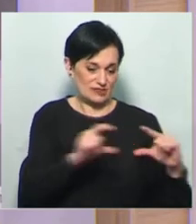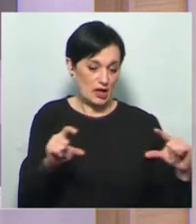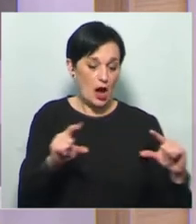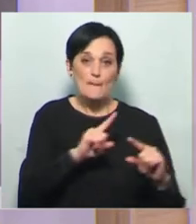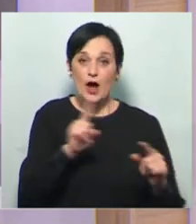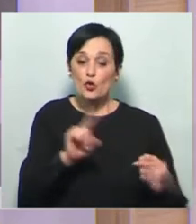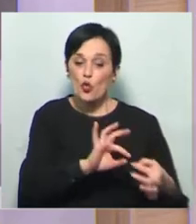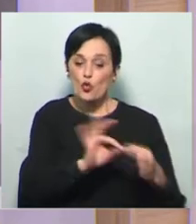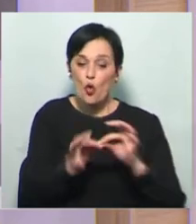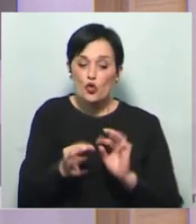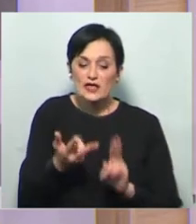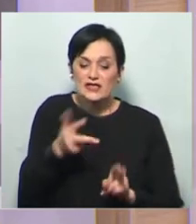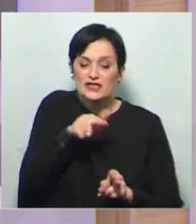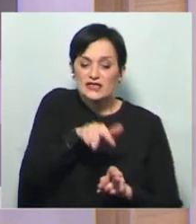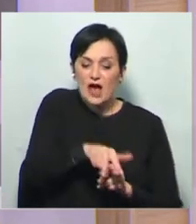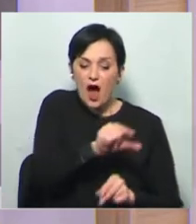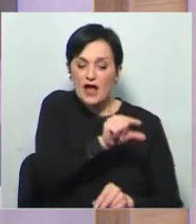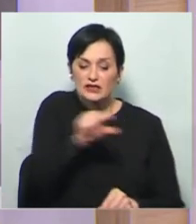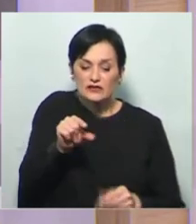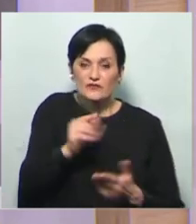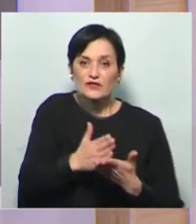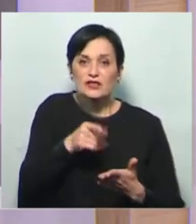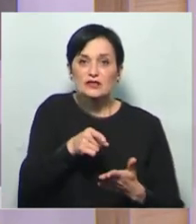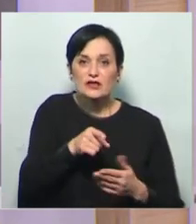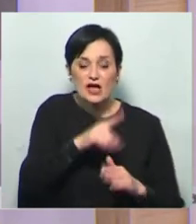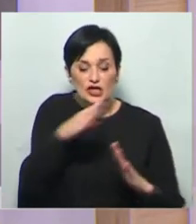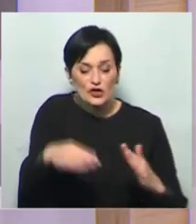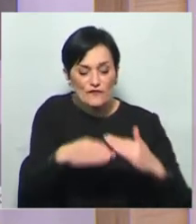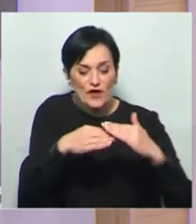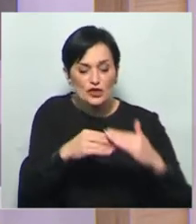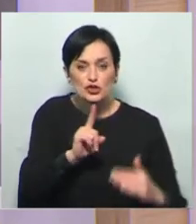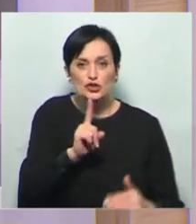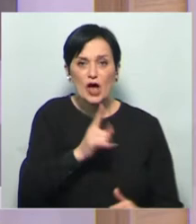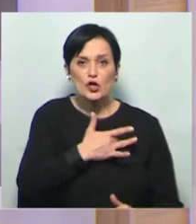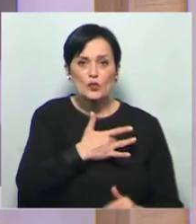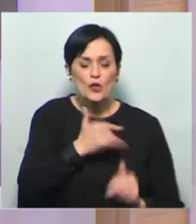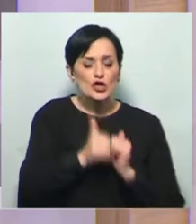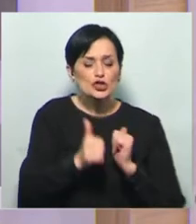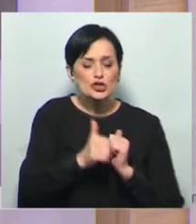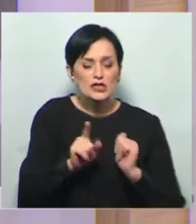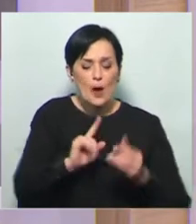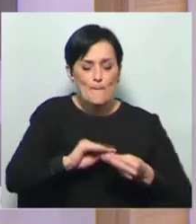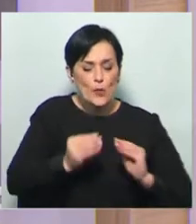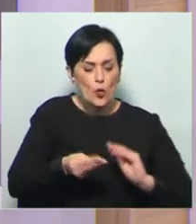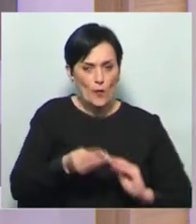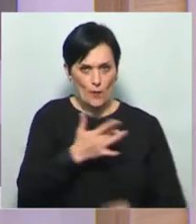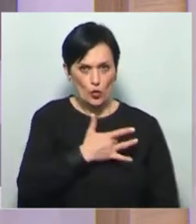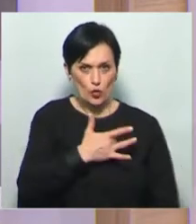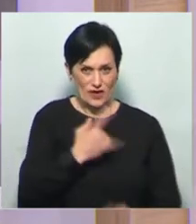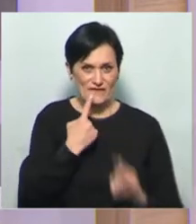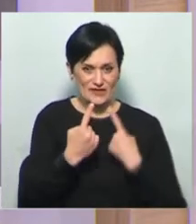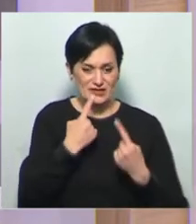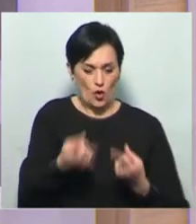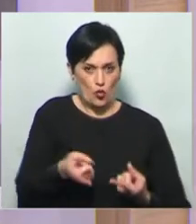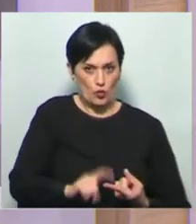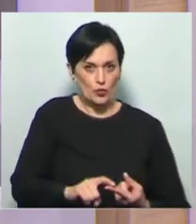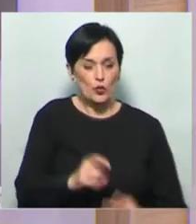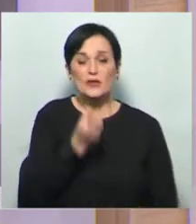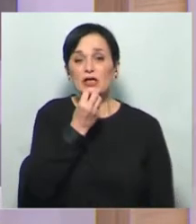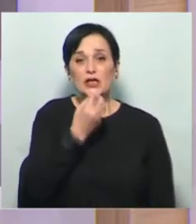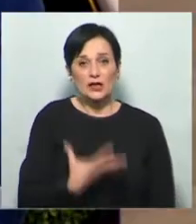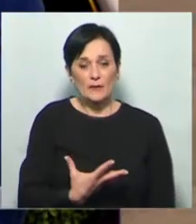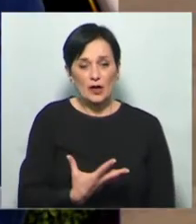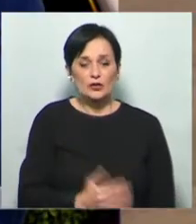კონკრეტული დატვირთვა, რა იგულისხმება ვენების დაავადების ქვეშ, ყველაზე ხშირად რა პრობლემებს გულისხმობთ. მოდით ამაზე ვისაუბროთ. კი